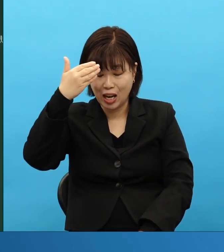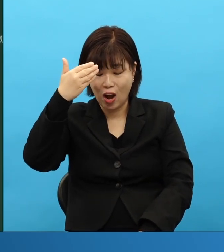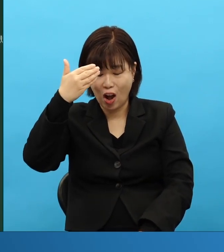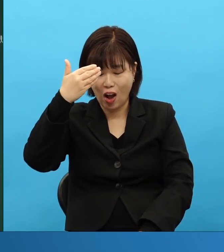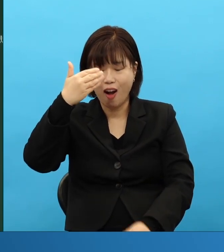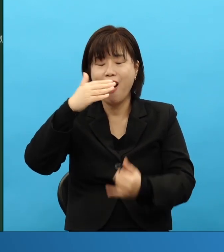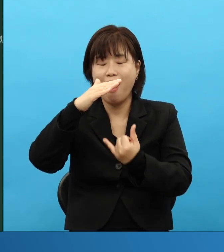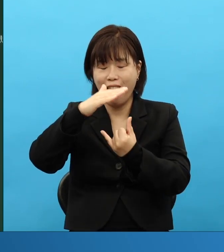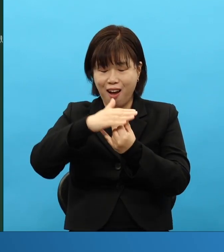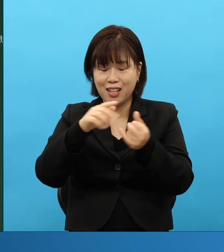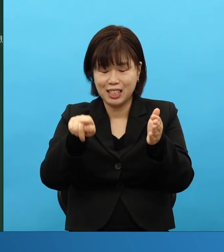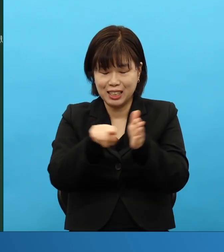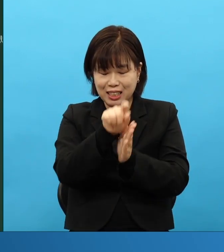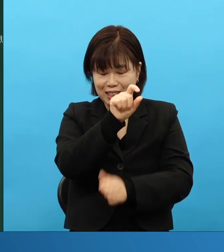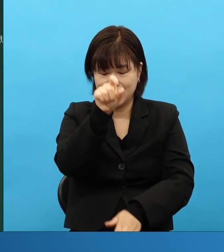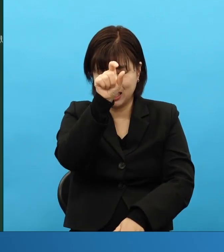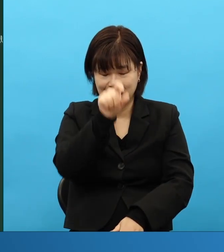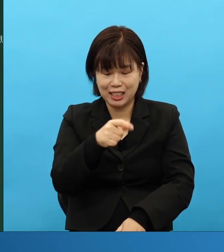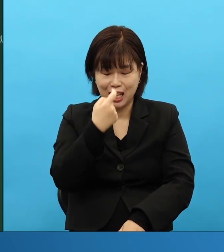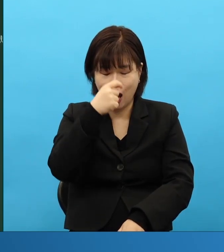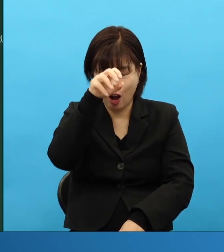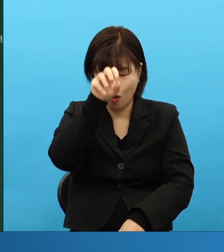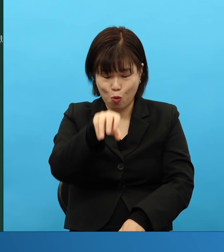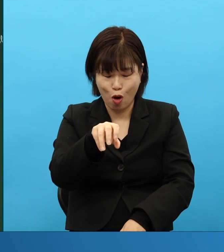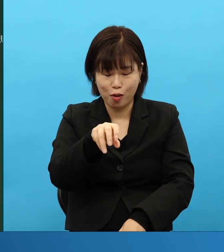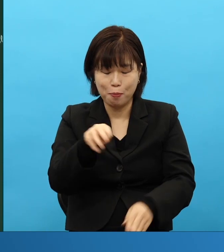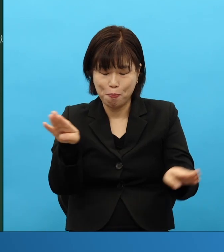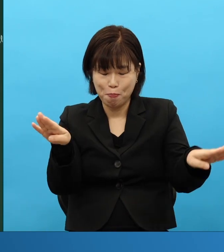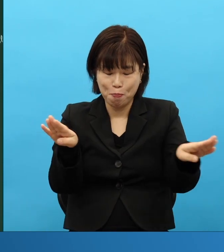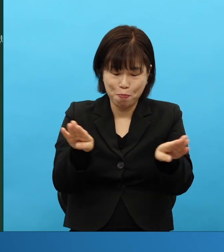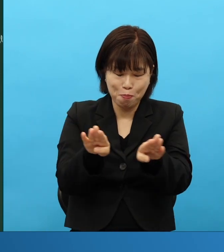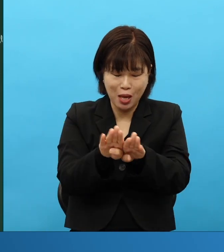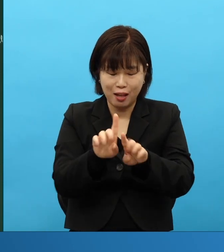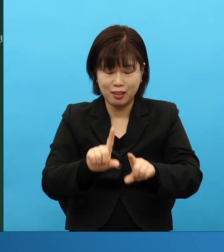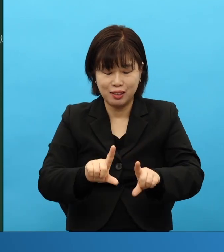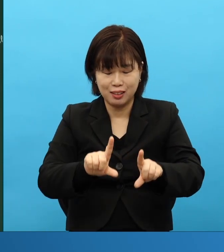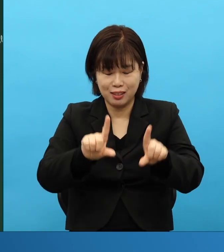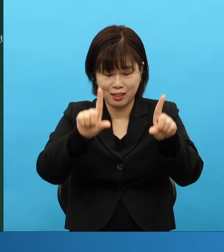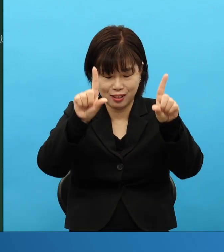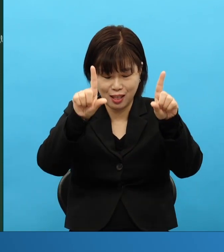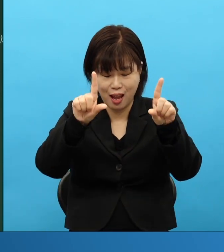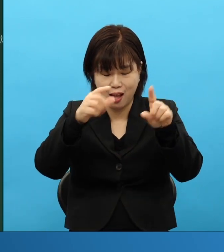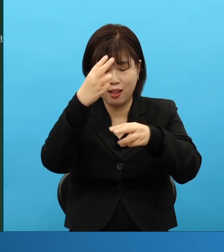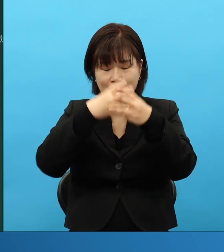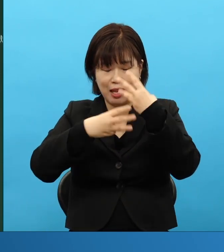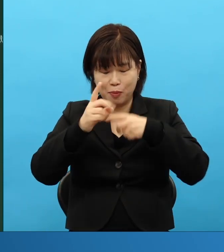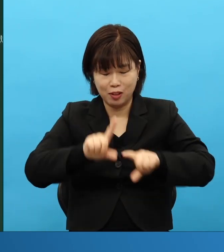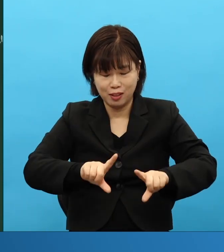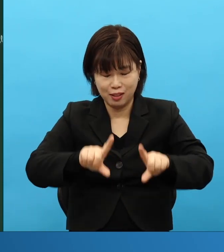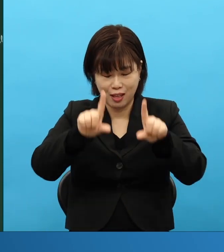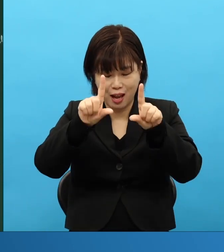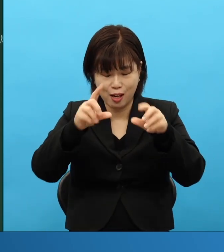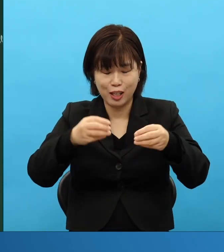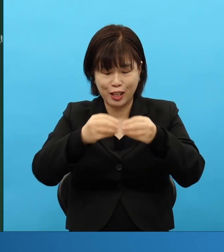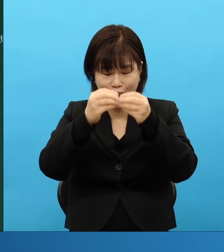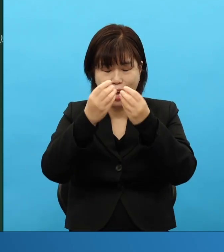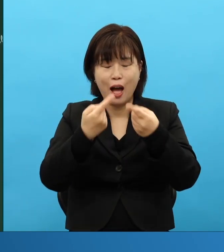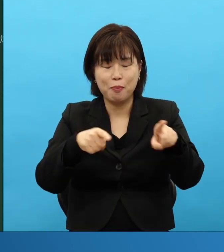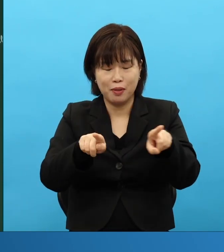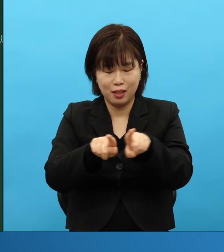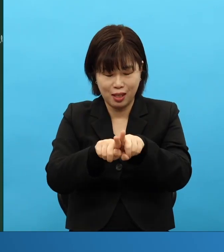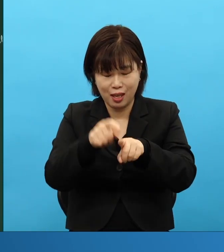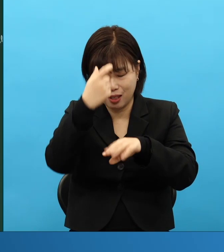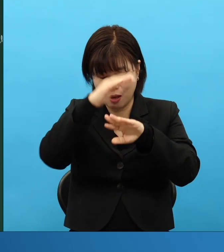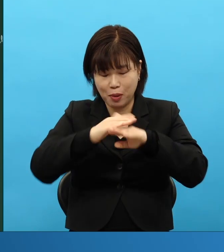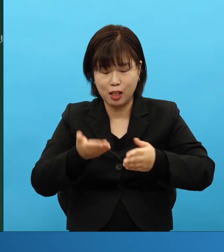렘넌트 데이를 허락하심을 We 감사합니다. thank you for allowing us to have this Remnant Day as well as a closing service for our Youth Evangelism Institute. 오늘도 전도자 유